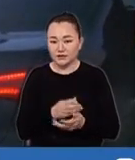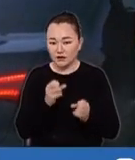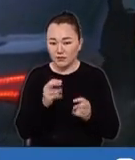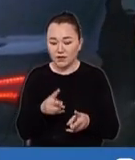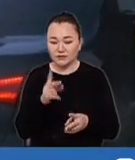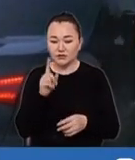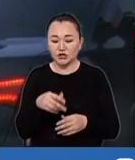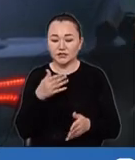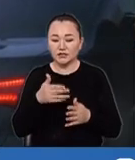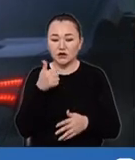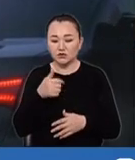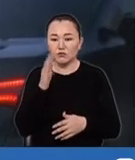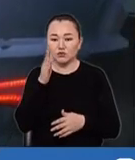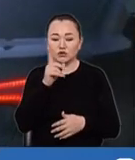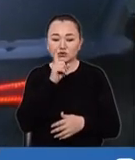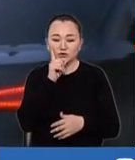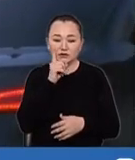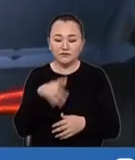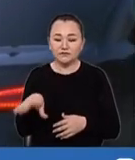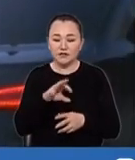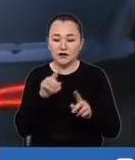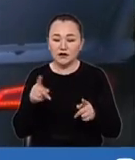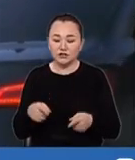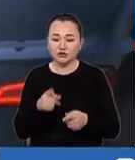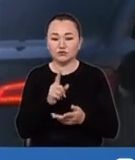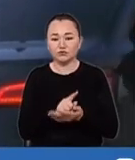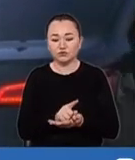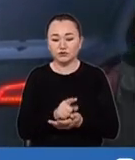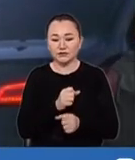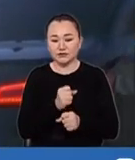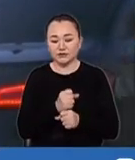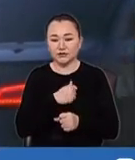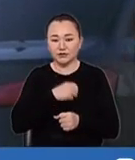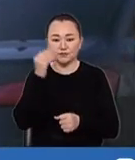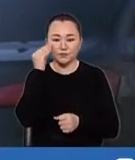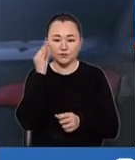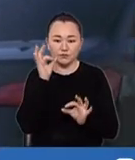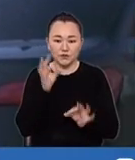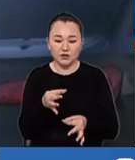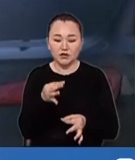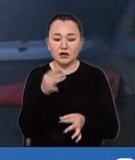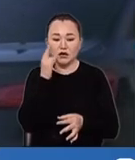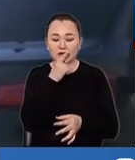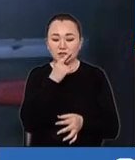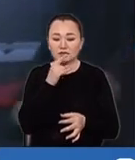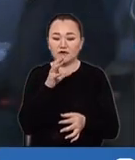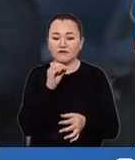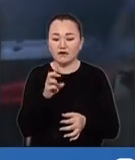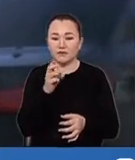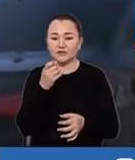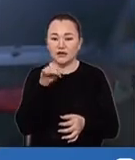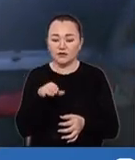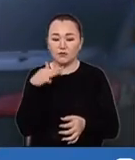болса біздің болашақ жастарда ғой. Сол шектелгенде дұрыс деп ойлаймын. Және де біздің осы Қазақстанның веб-сайтында